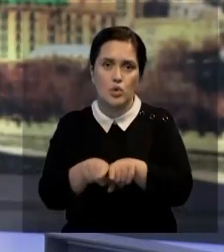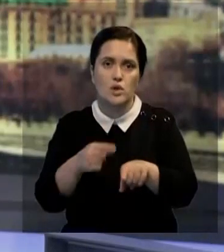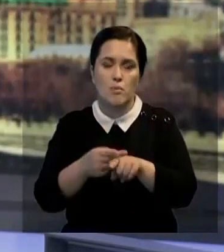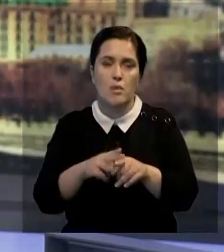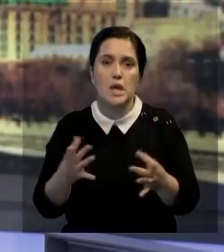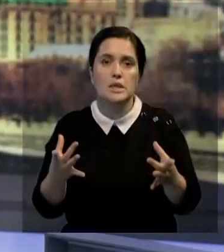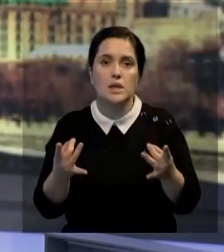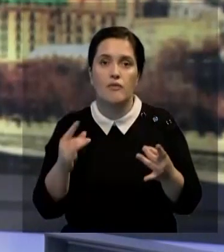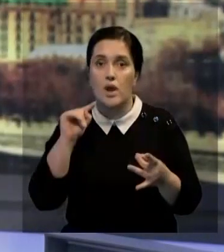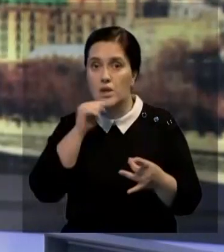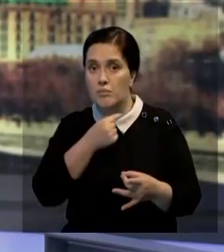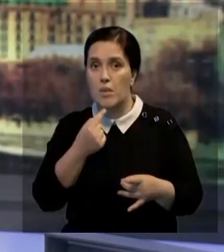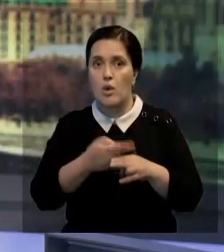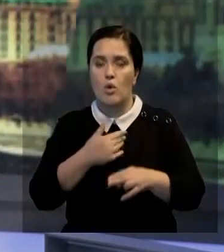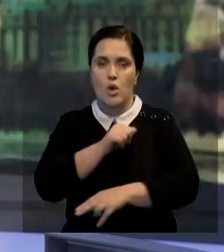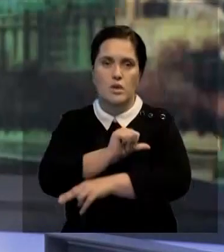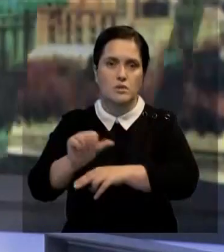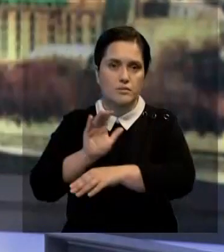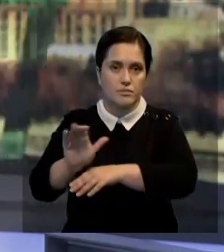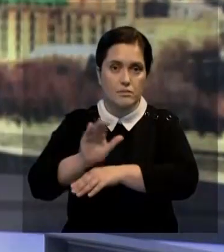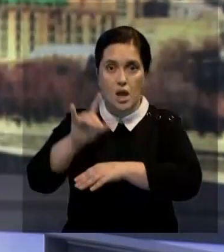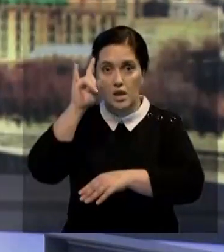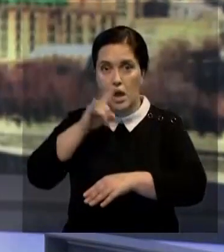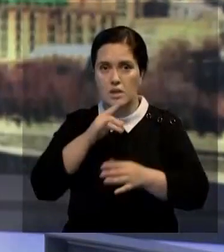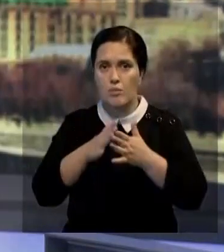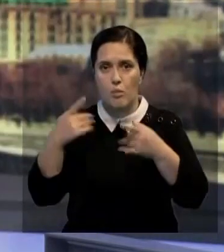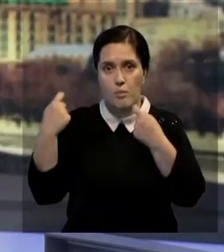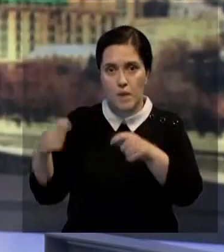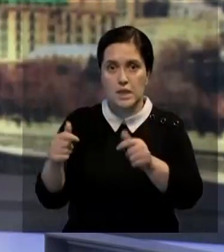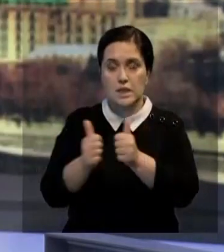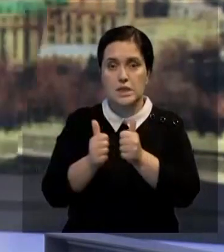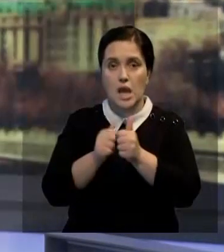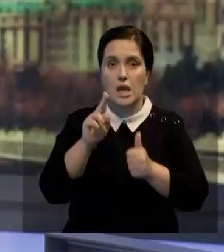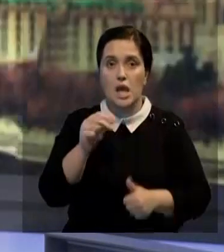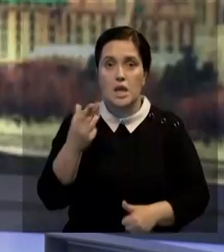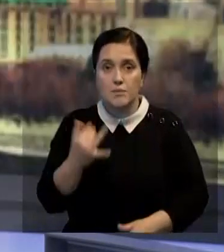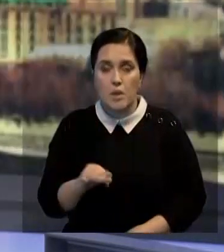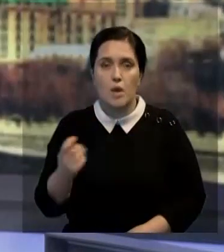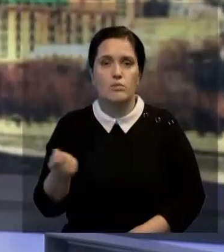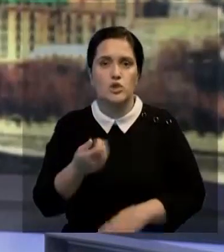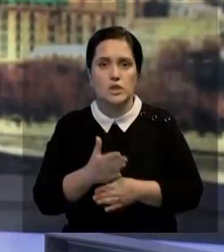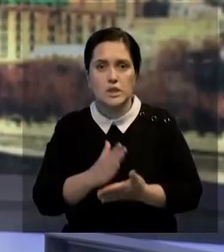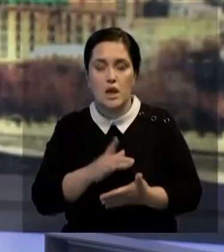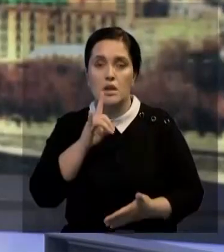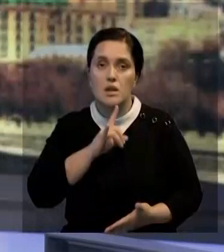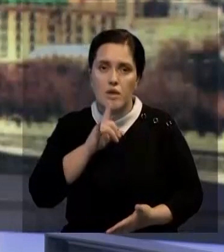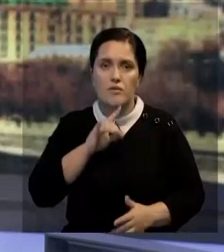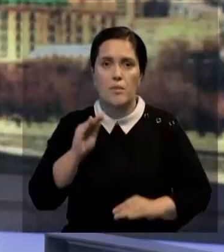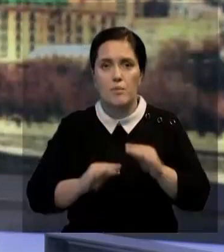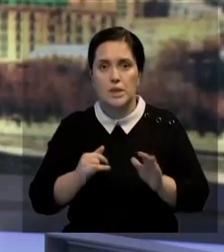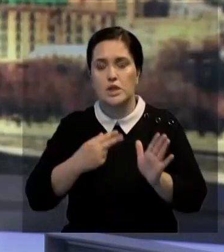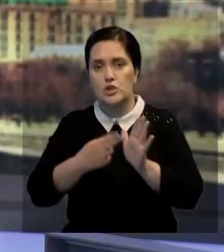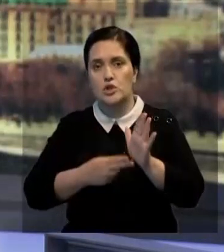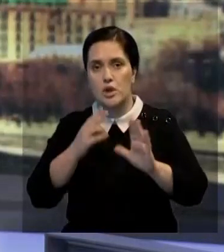сырьевые экономики. Ставка на экспорт. Казахстан в основном продает соседу по Каспию пшеницу, нефть, нефтепродукты и